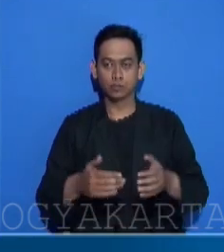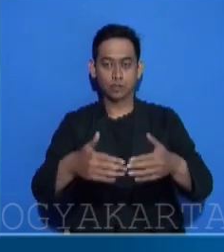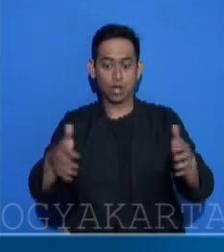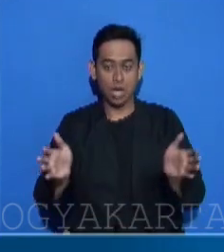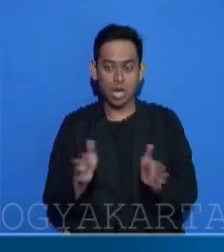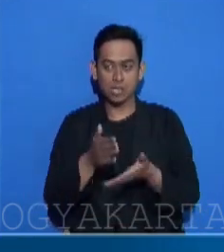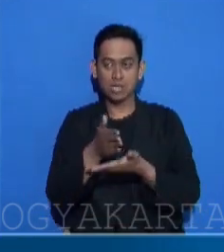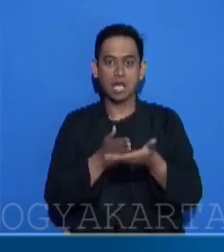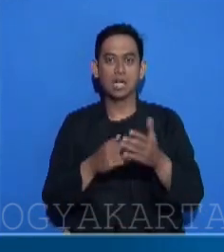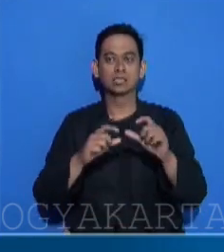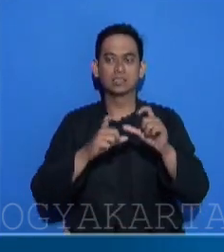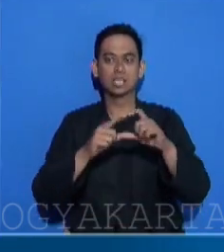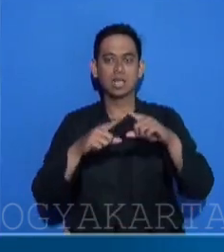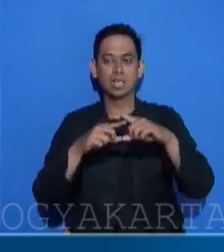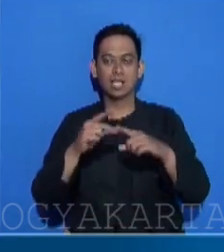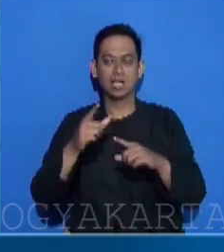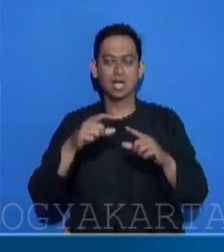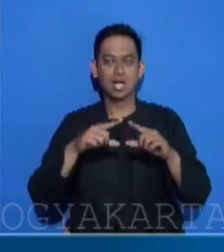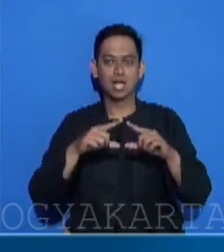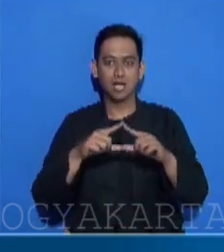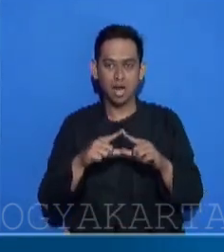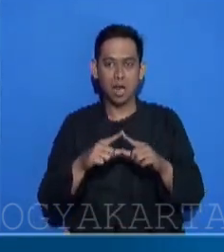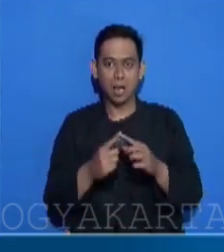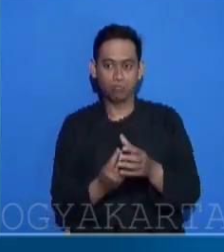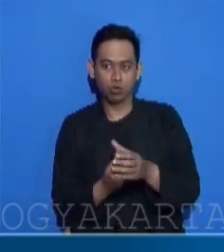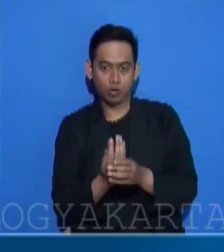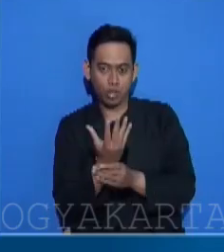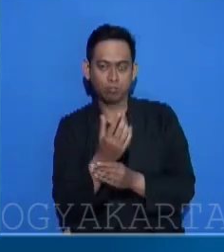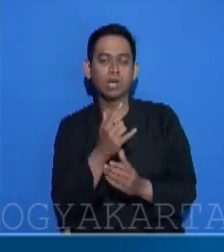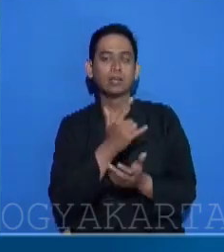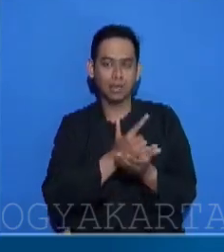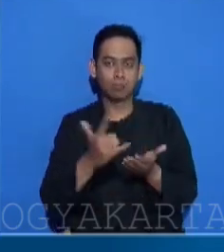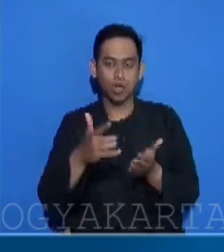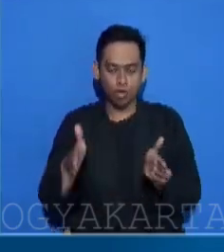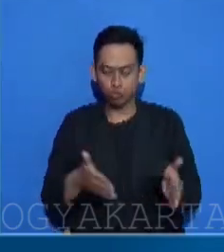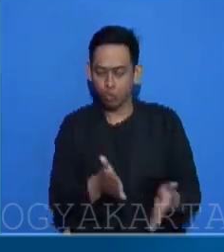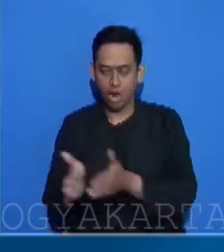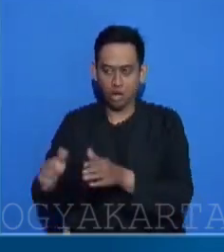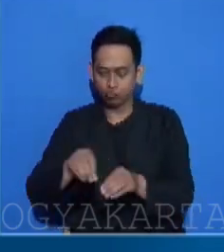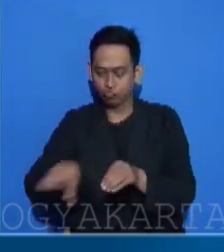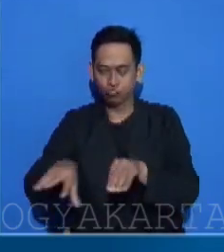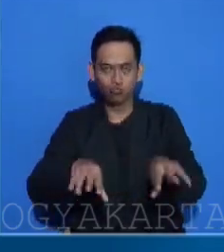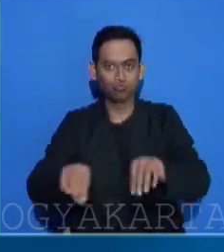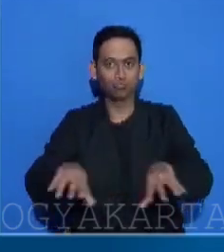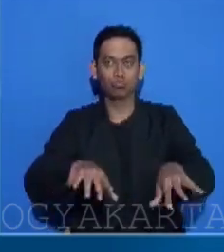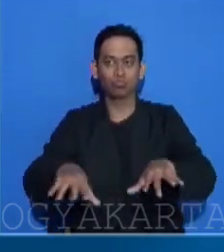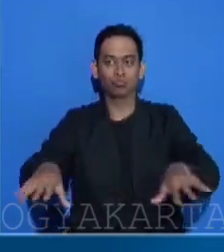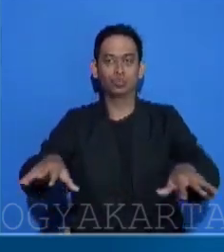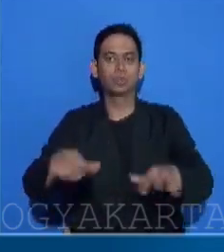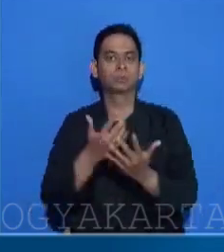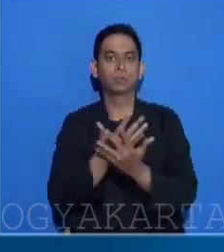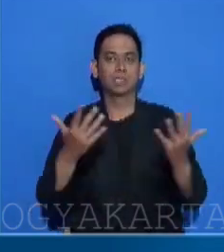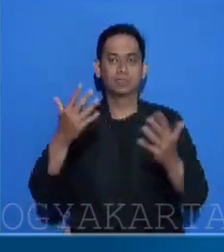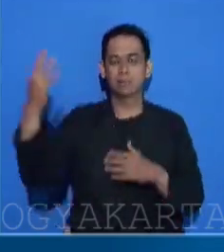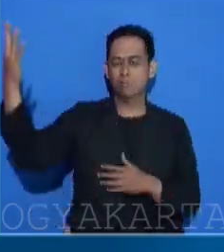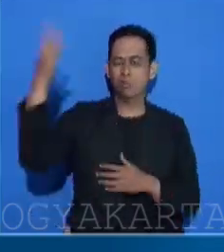sutilah menyampaikan sumber mata air ini masih tetap mengalirkan air yang cukup deras bahkan di kondisi musim kemarau panjang